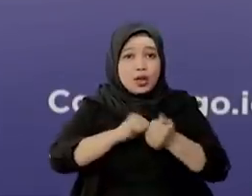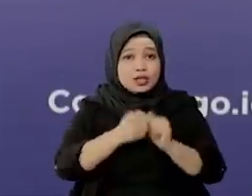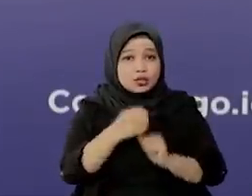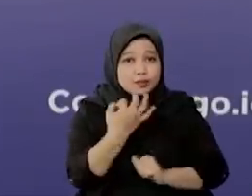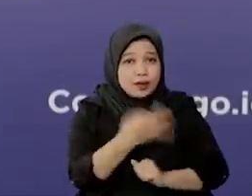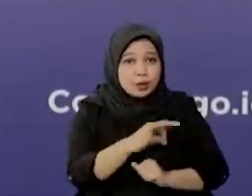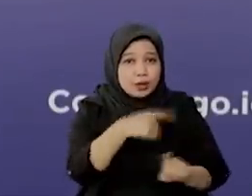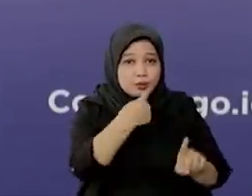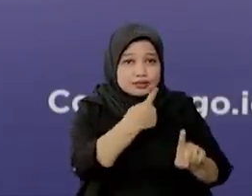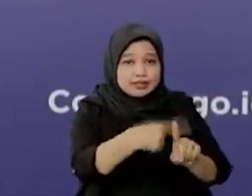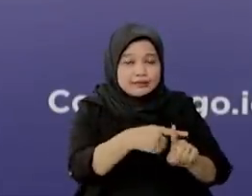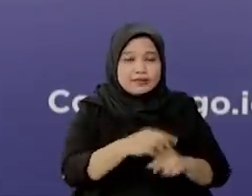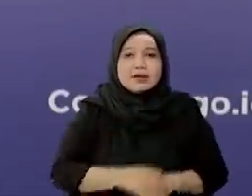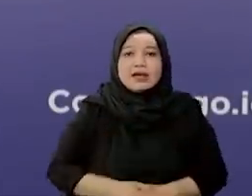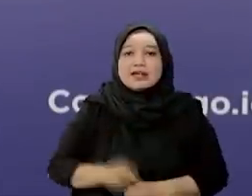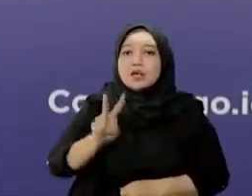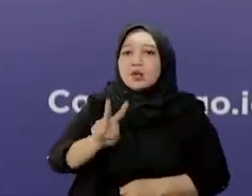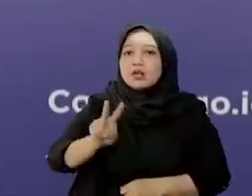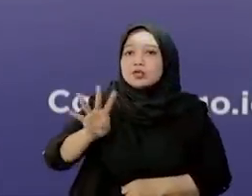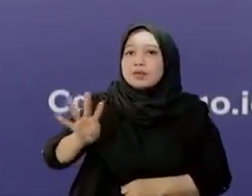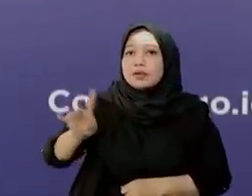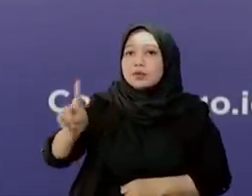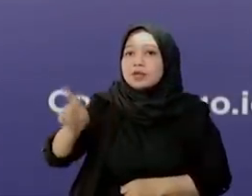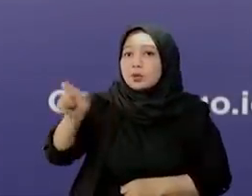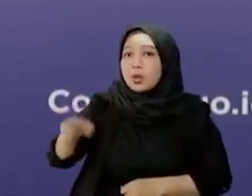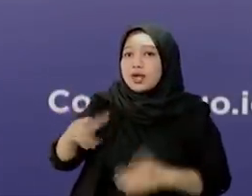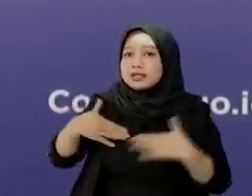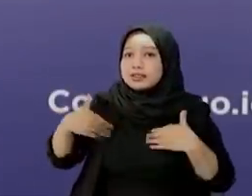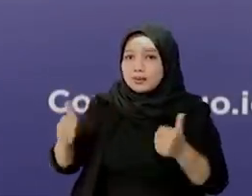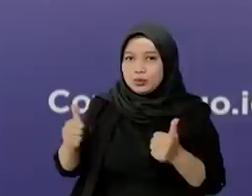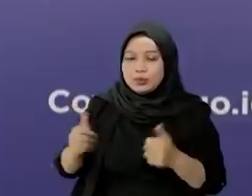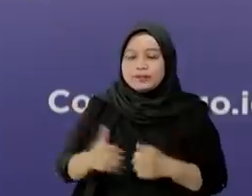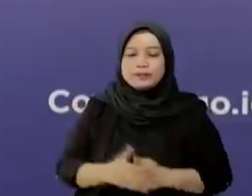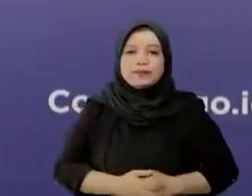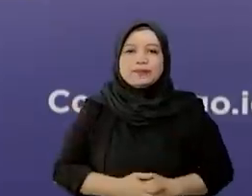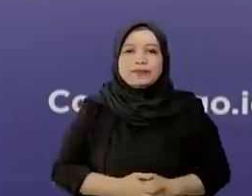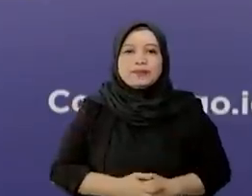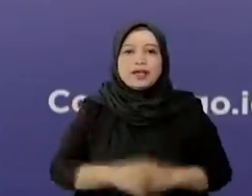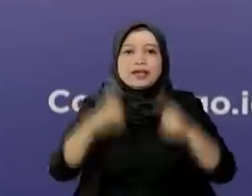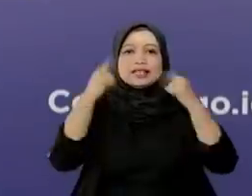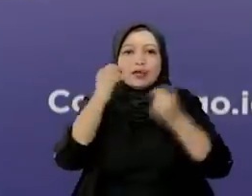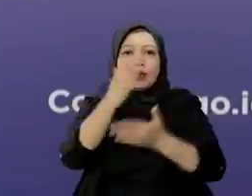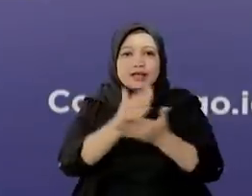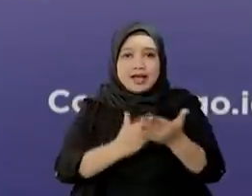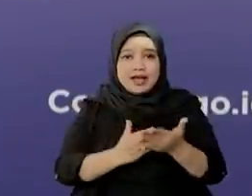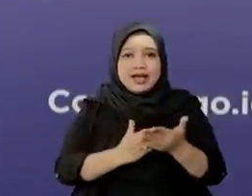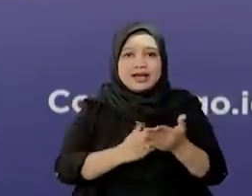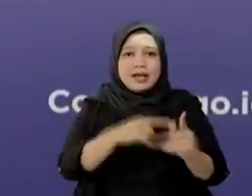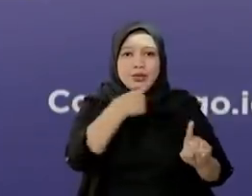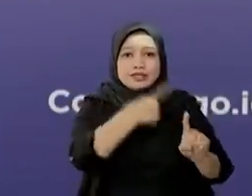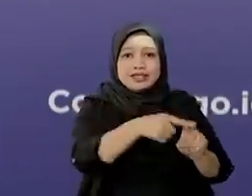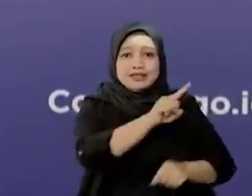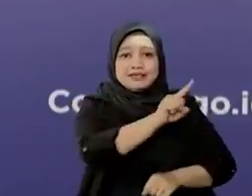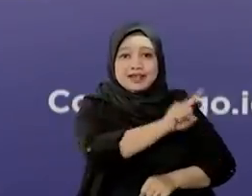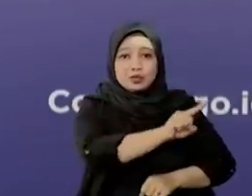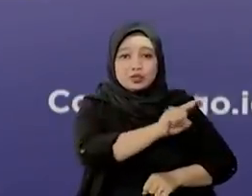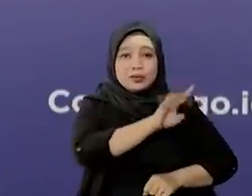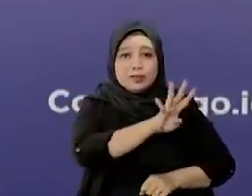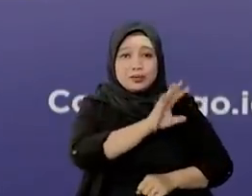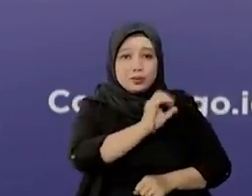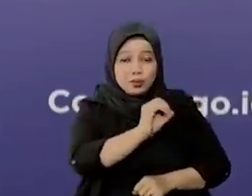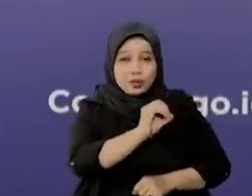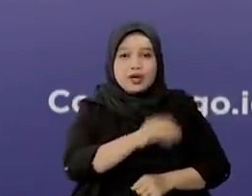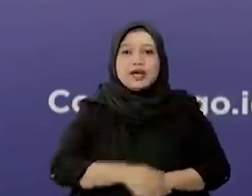dan 241 sembuh Jawa Tengah 140 kasus baru dan